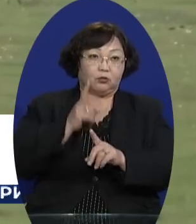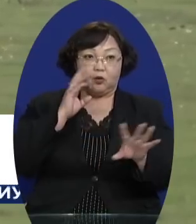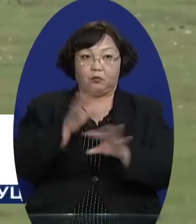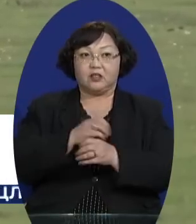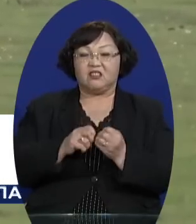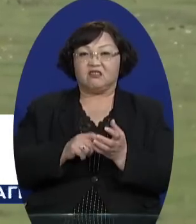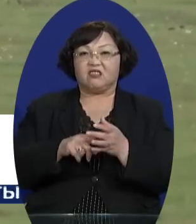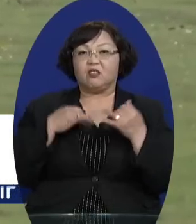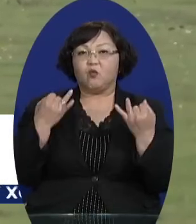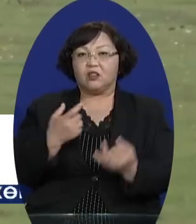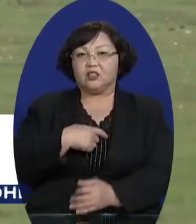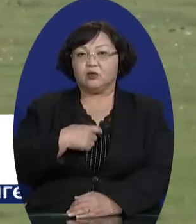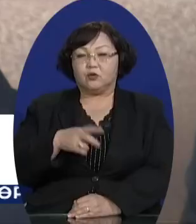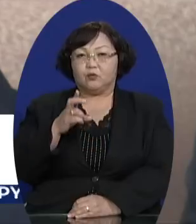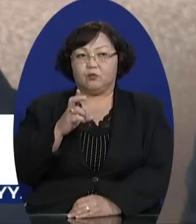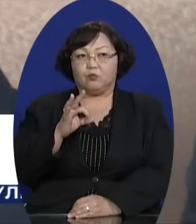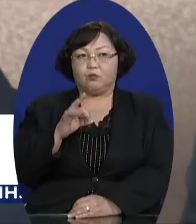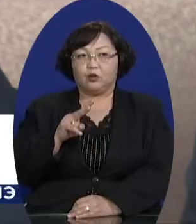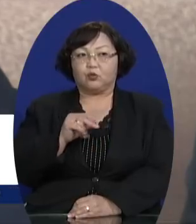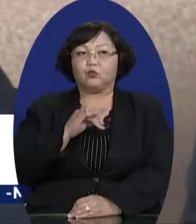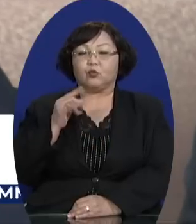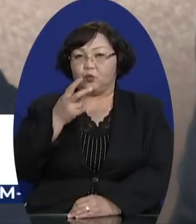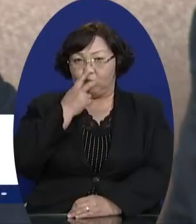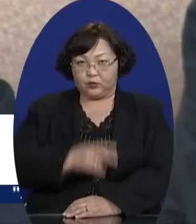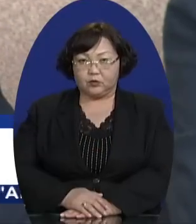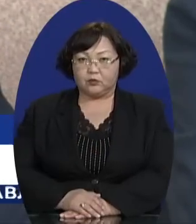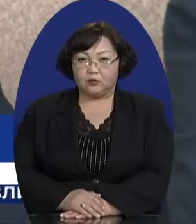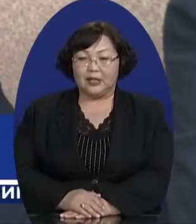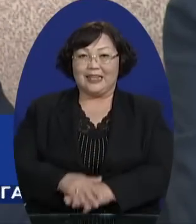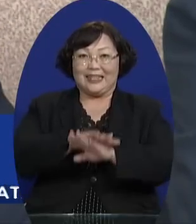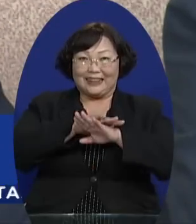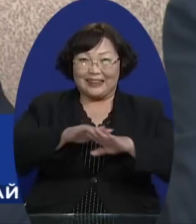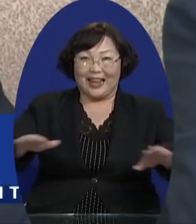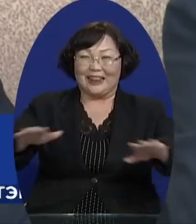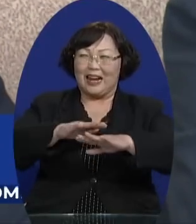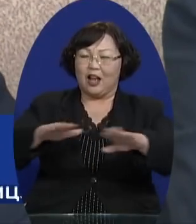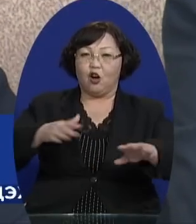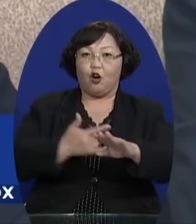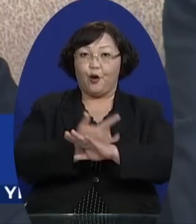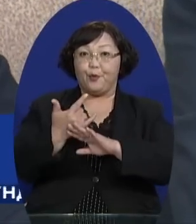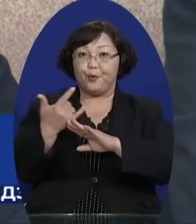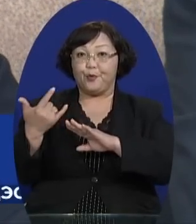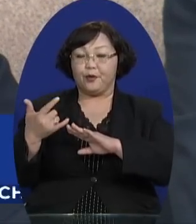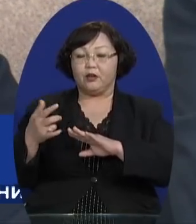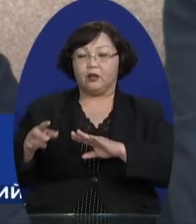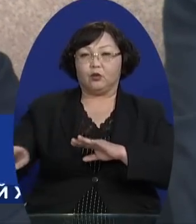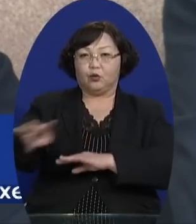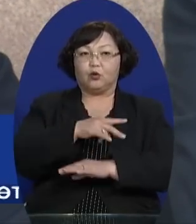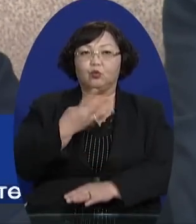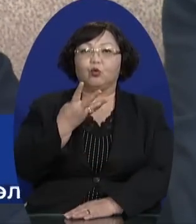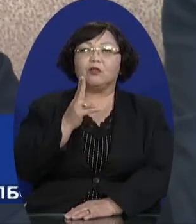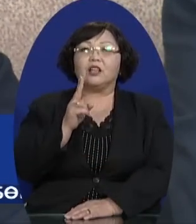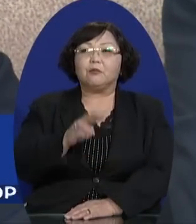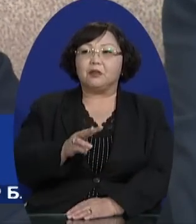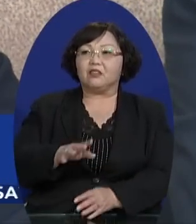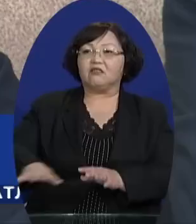хурлын гишүүн Болорчлуу үзэж байна. Жишээлбэл тал говь нутагт 4 км доошгүй худаг цэг байна гэж оруулах